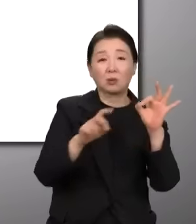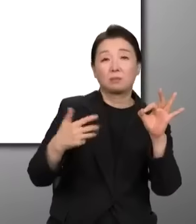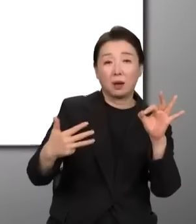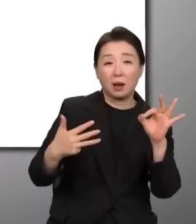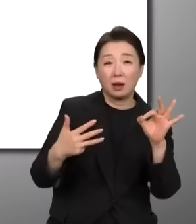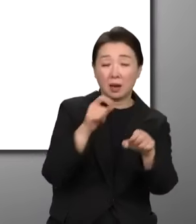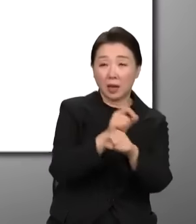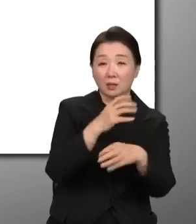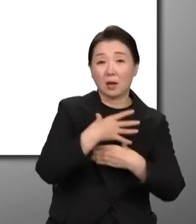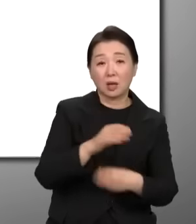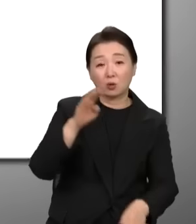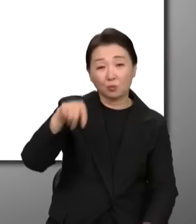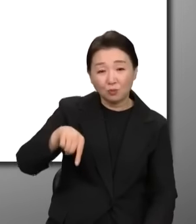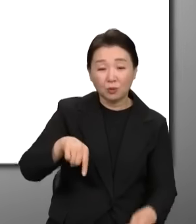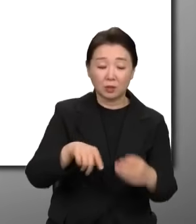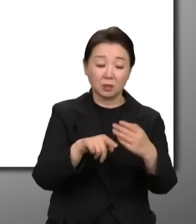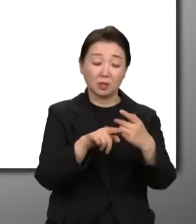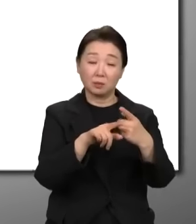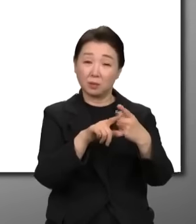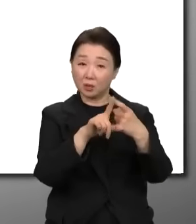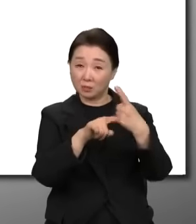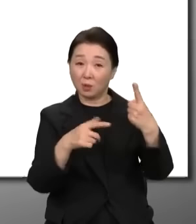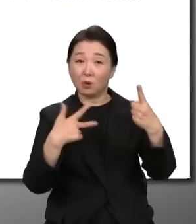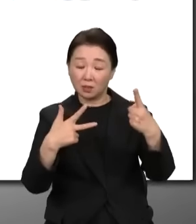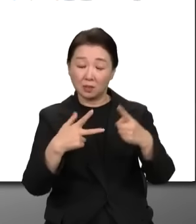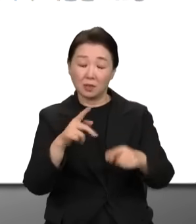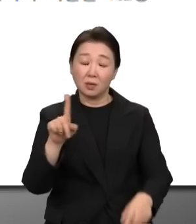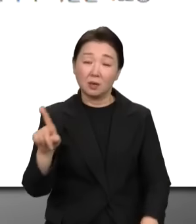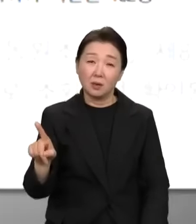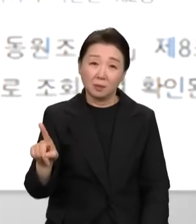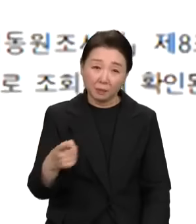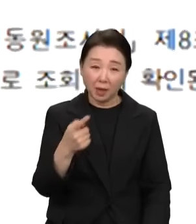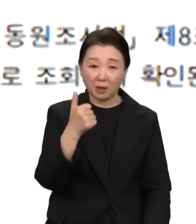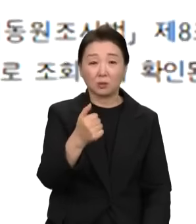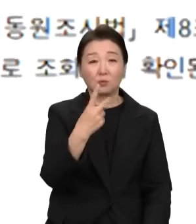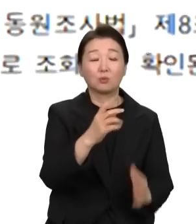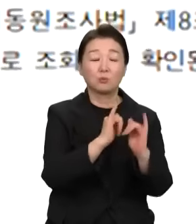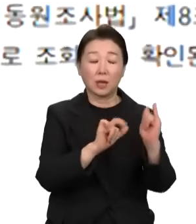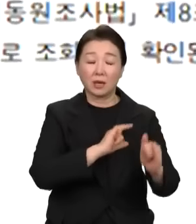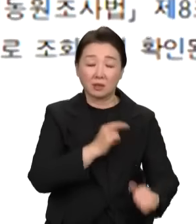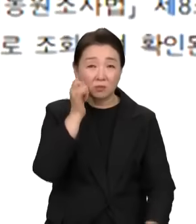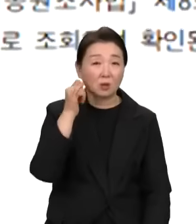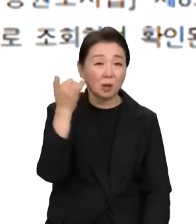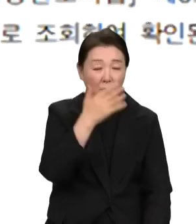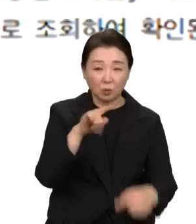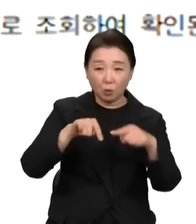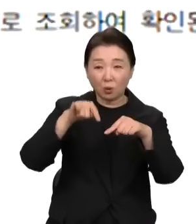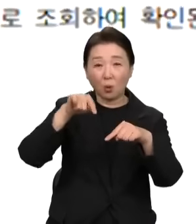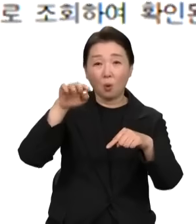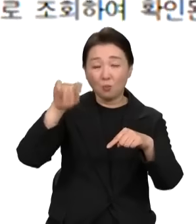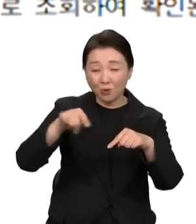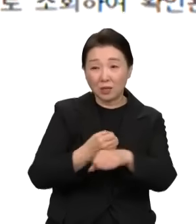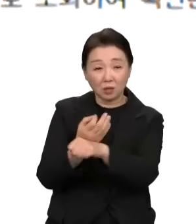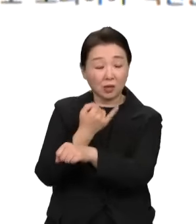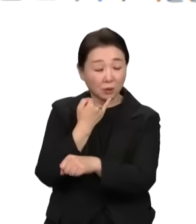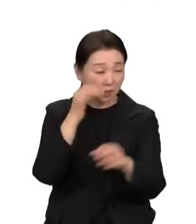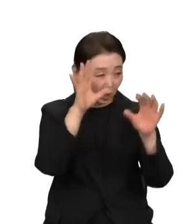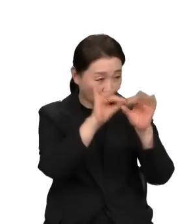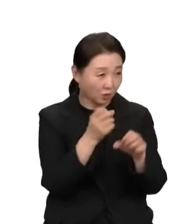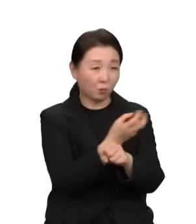이달 7일 피해자와 유가족 152명에게 이름과 연락처를 외교부에 전달해도 되냐는 내용의